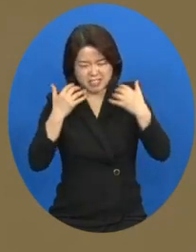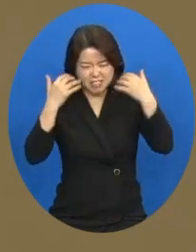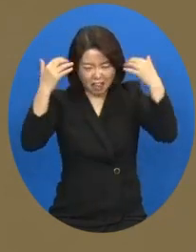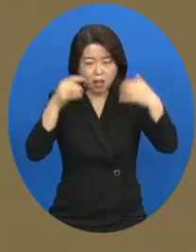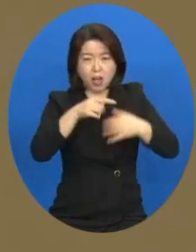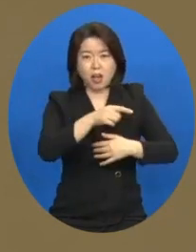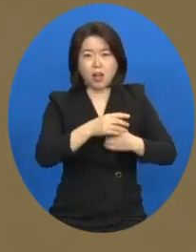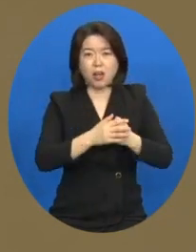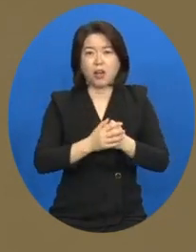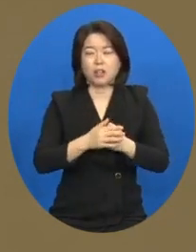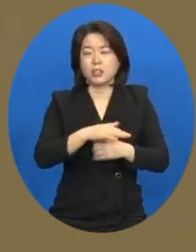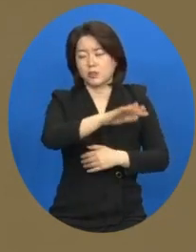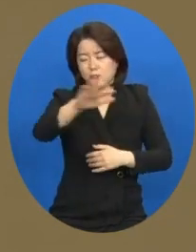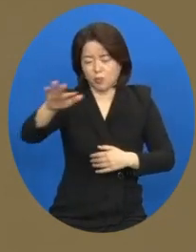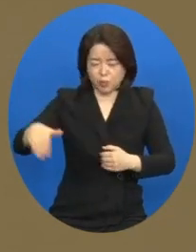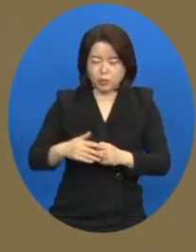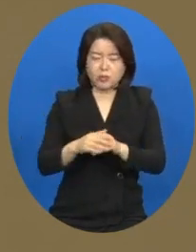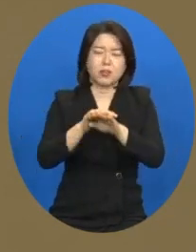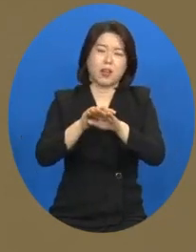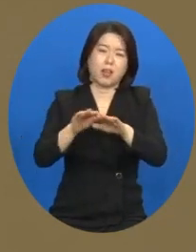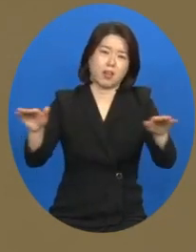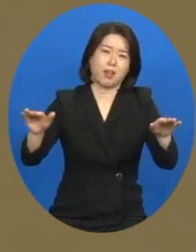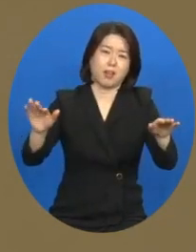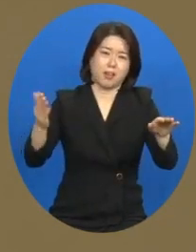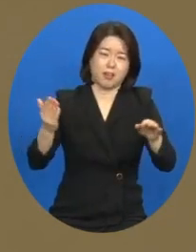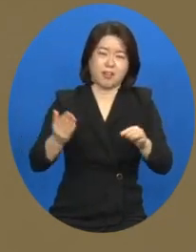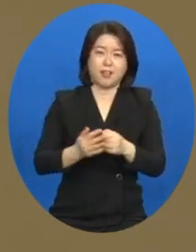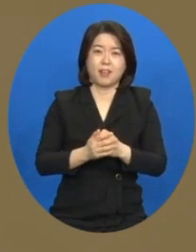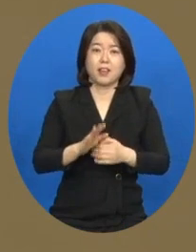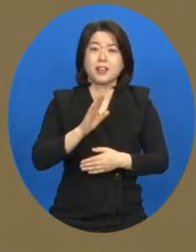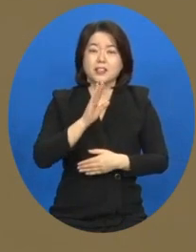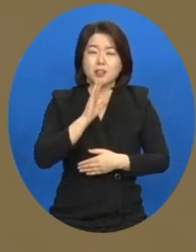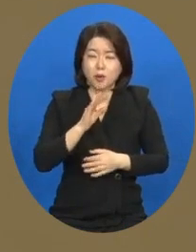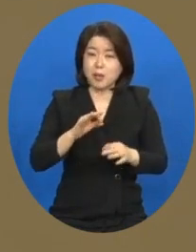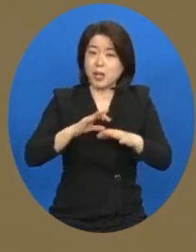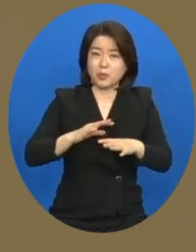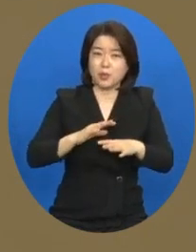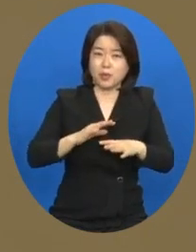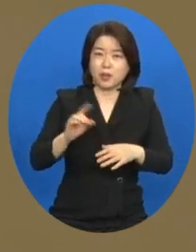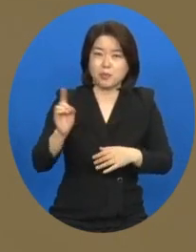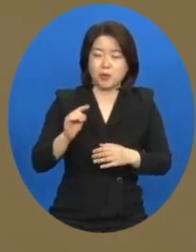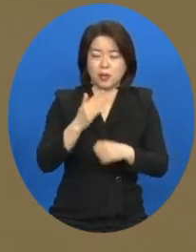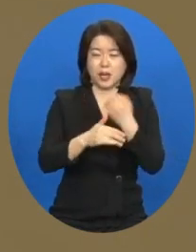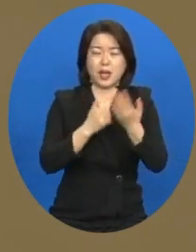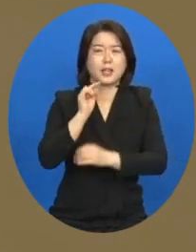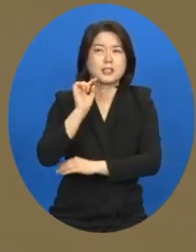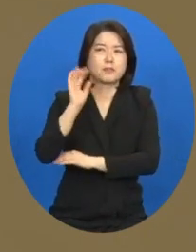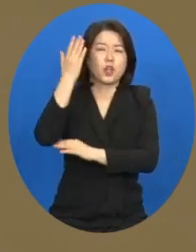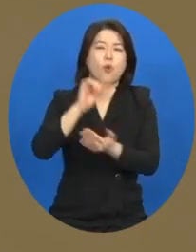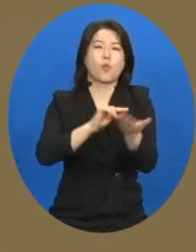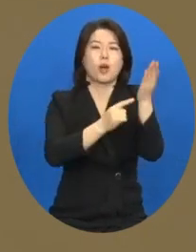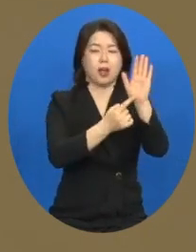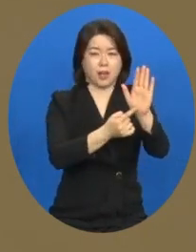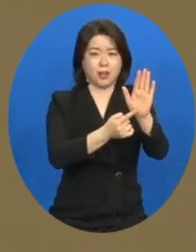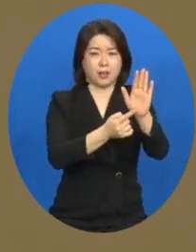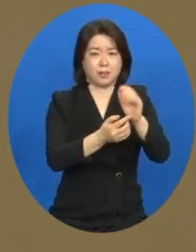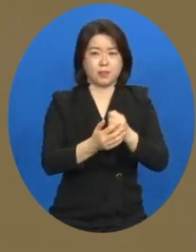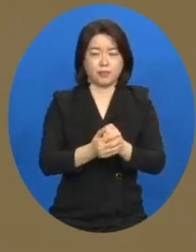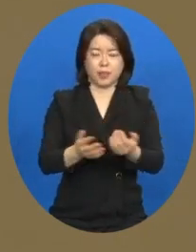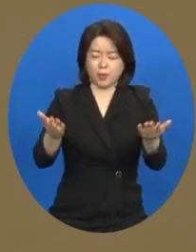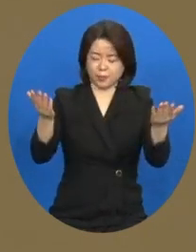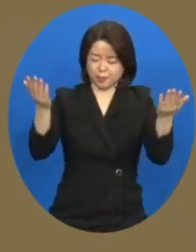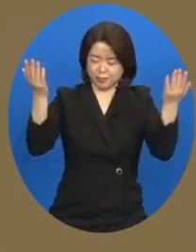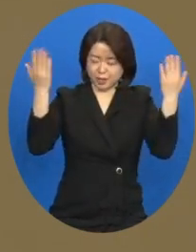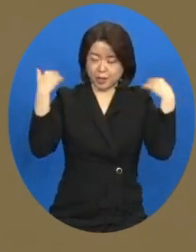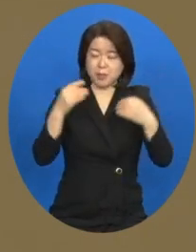그게 해결이 돼요. 그리고 정말 놀라운 게 하나님의 영광이 드러나요. 지나고 나면,